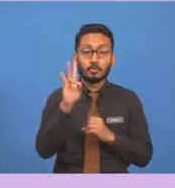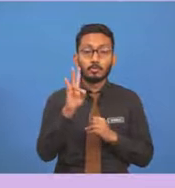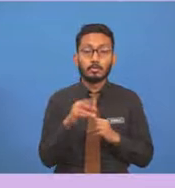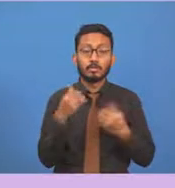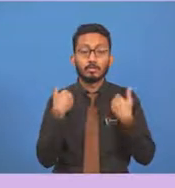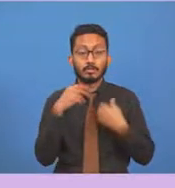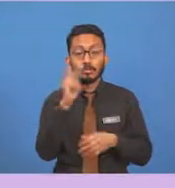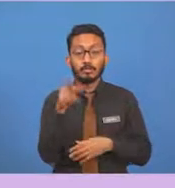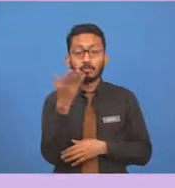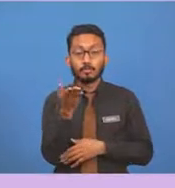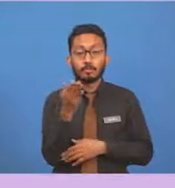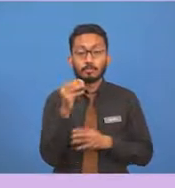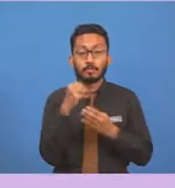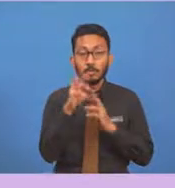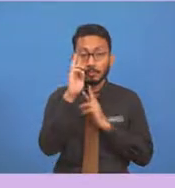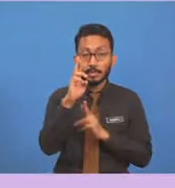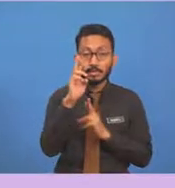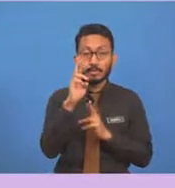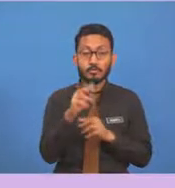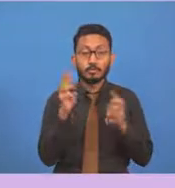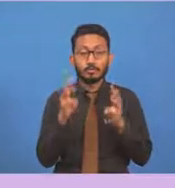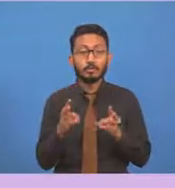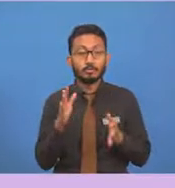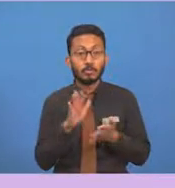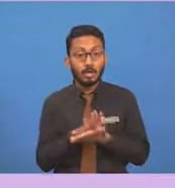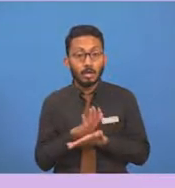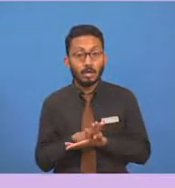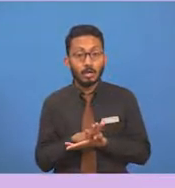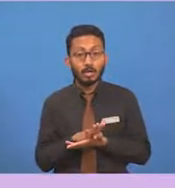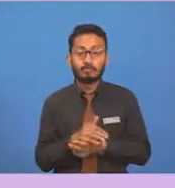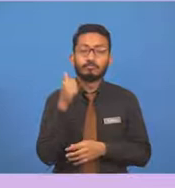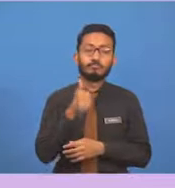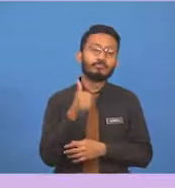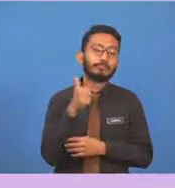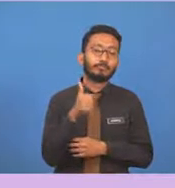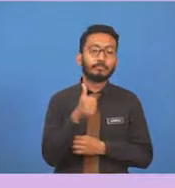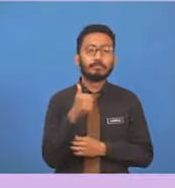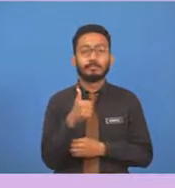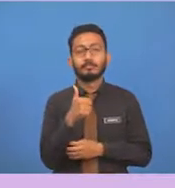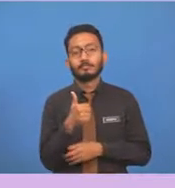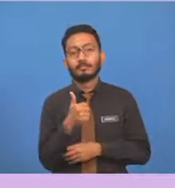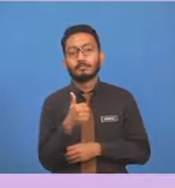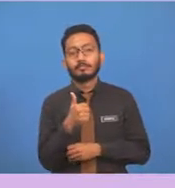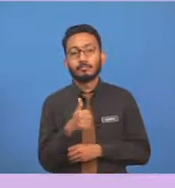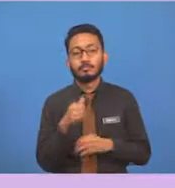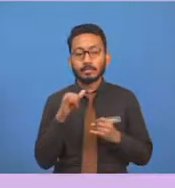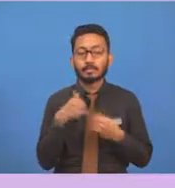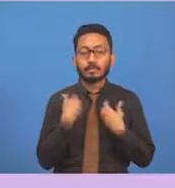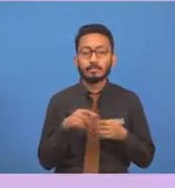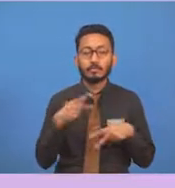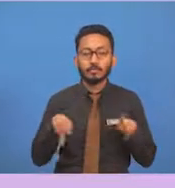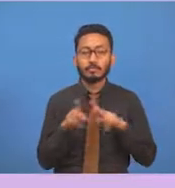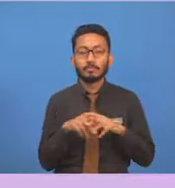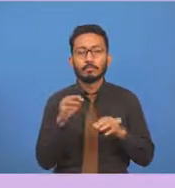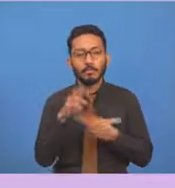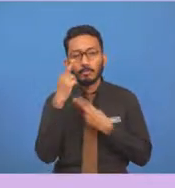kamu menghormati warga sekolah? Bagus, murid-murid. Jawapannya, ya. Kita perlu